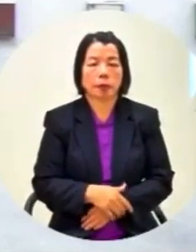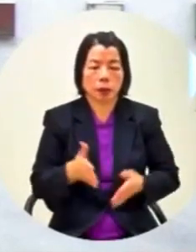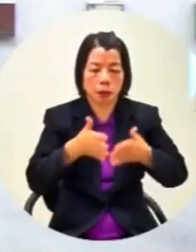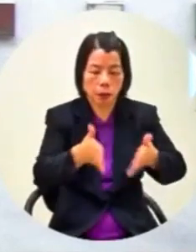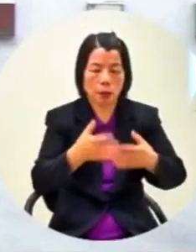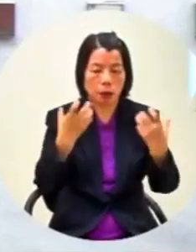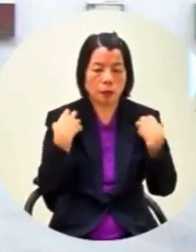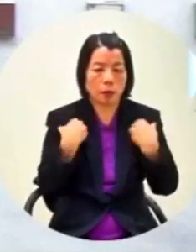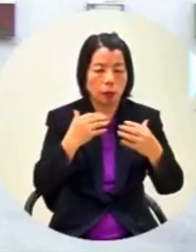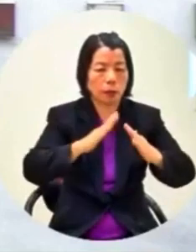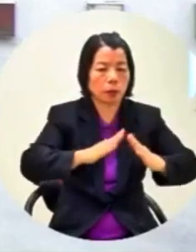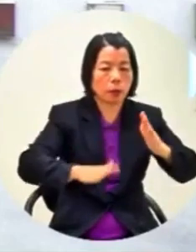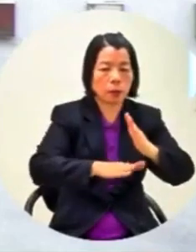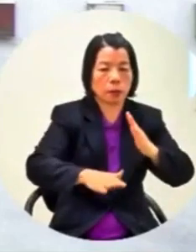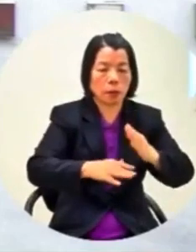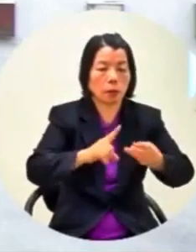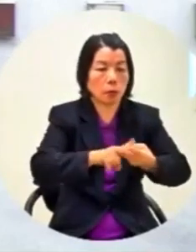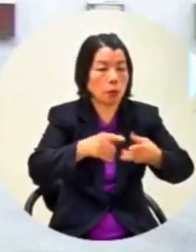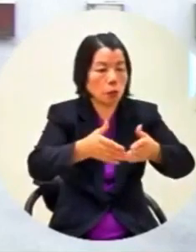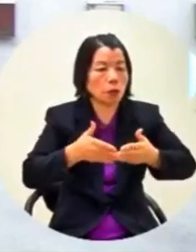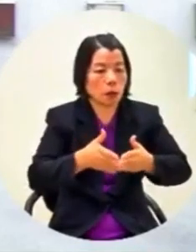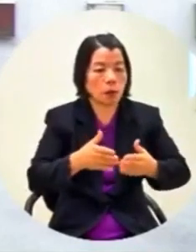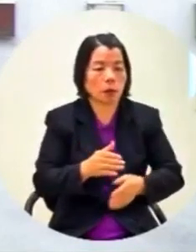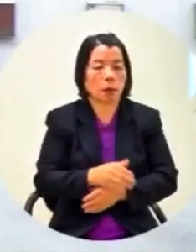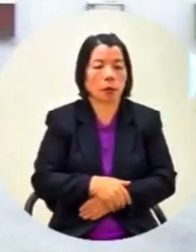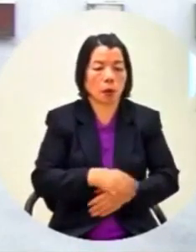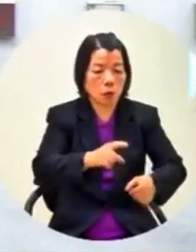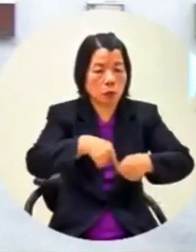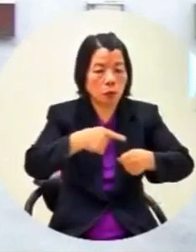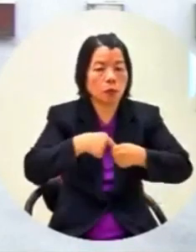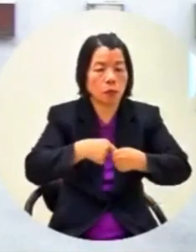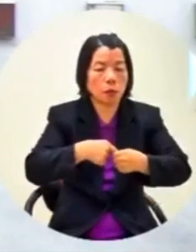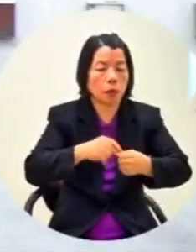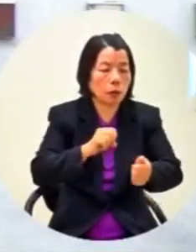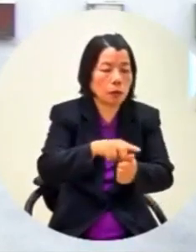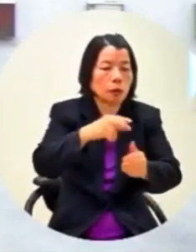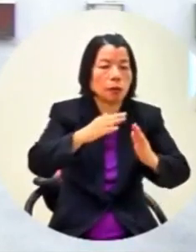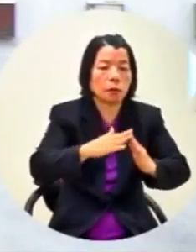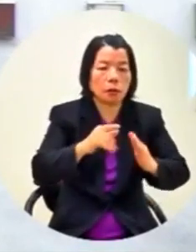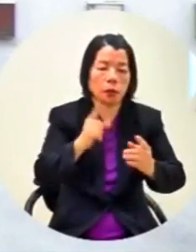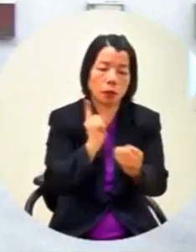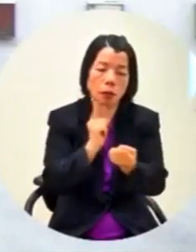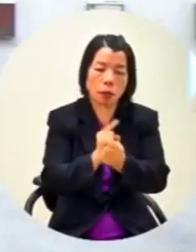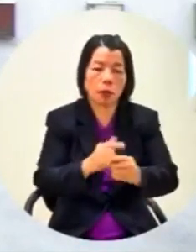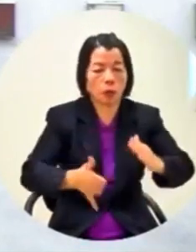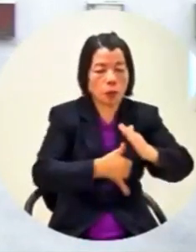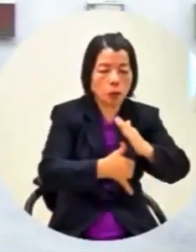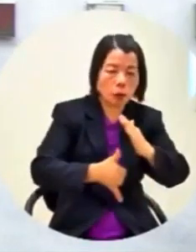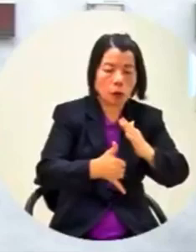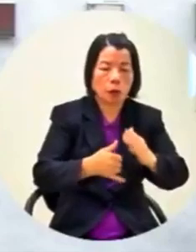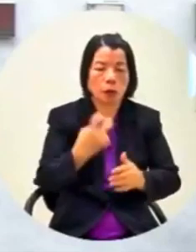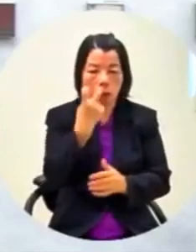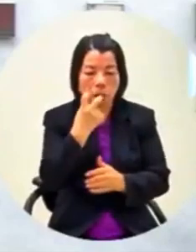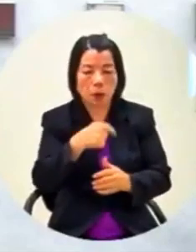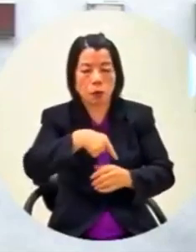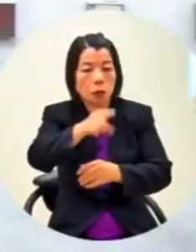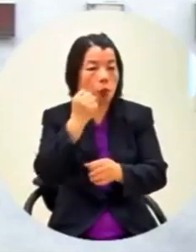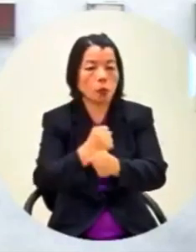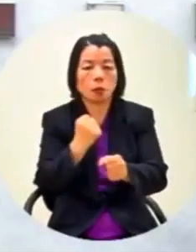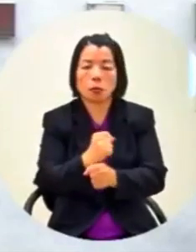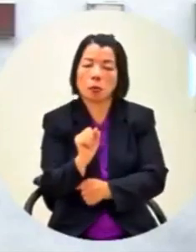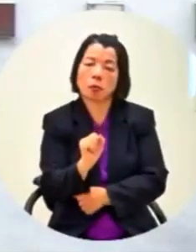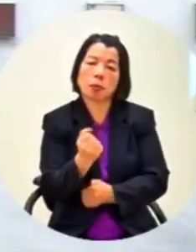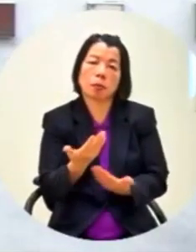家庭主要的生产工作者，因为居家隔离或者居家检疫没有办法上班，没有办法工